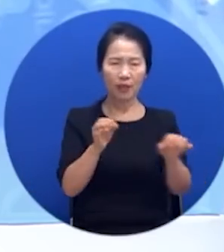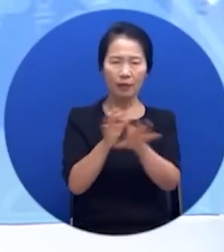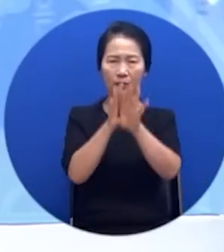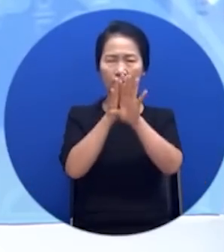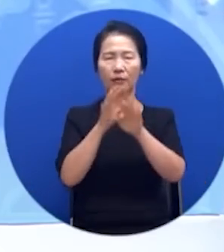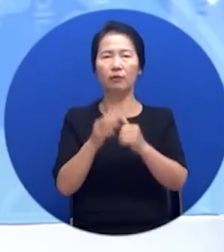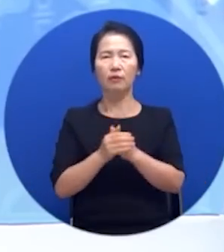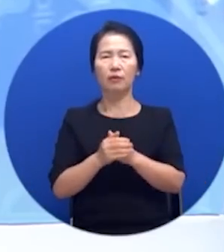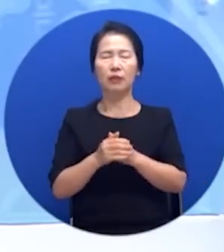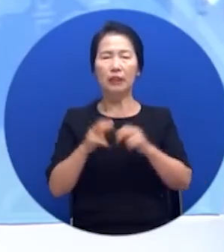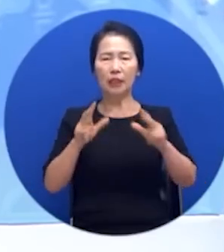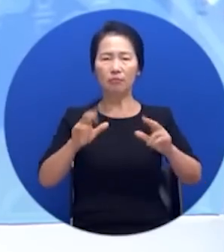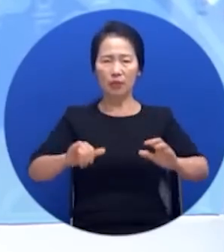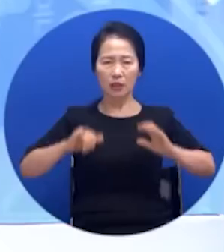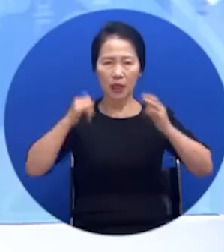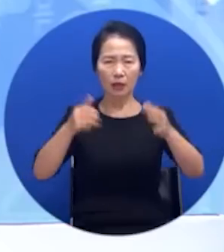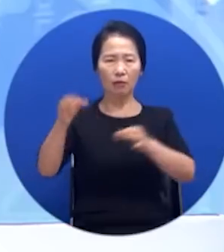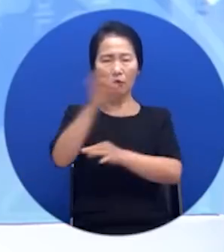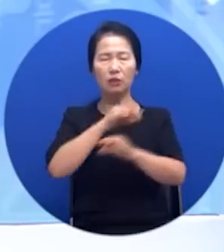경제 10대 강국으로